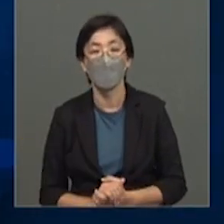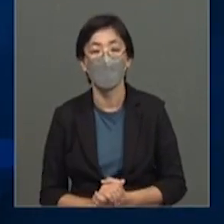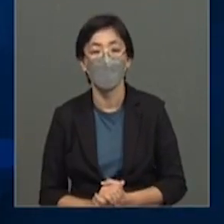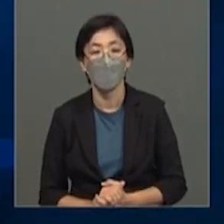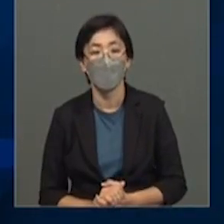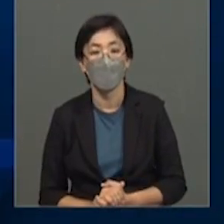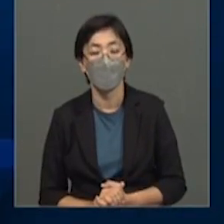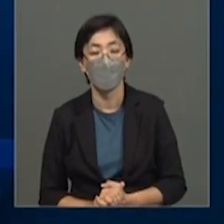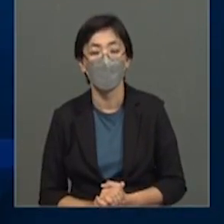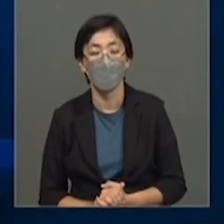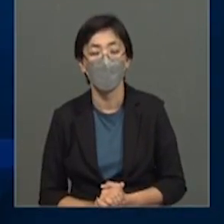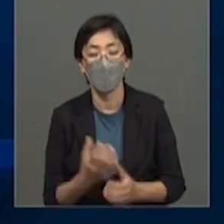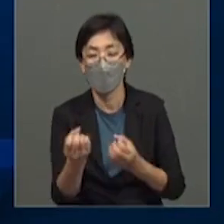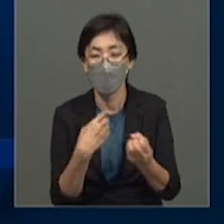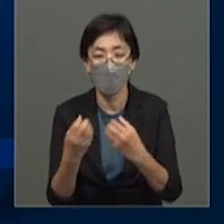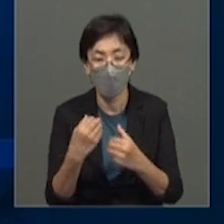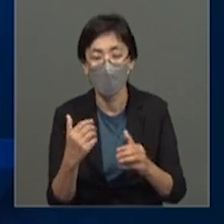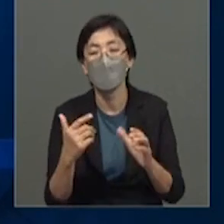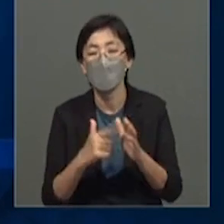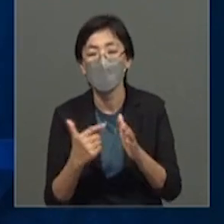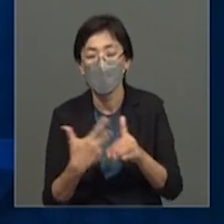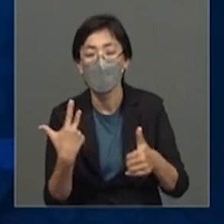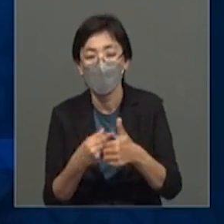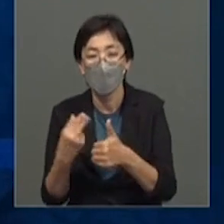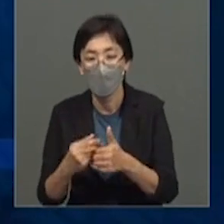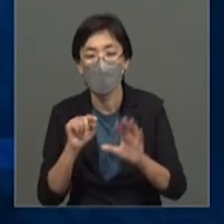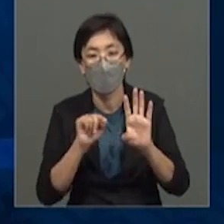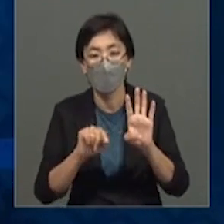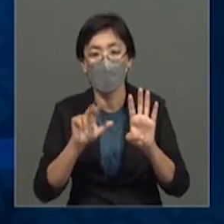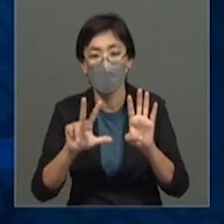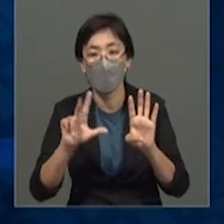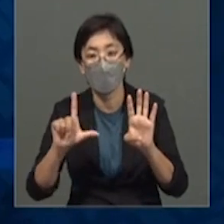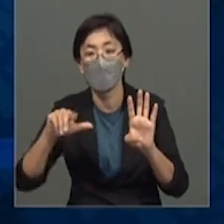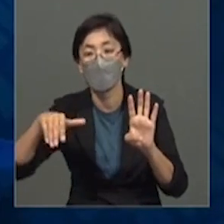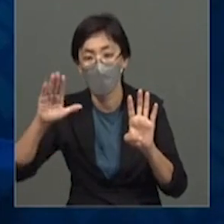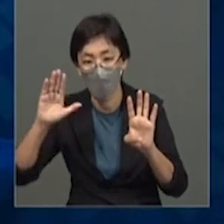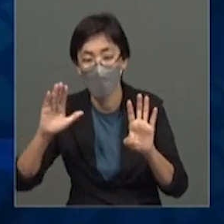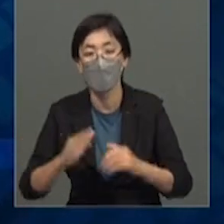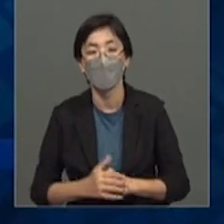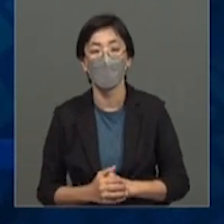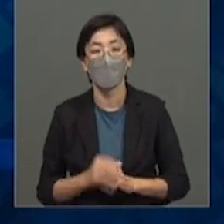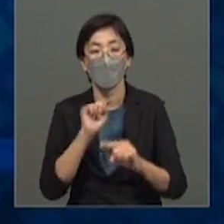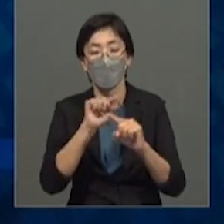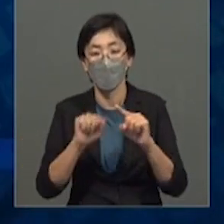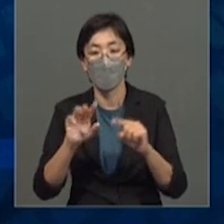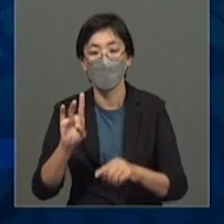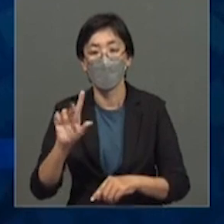ก็มีการแจ้งความประสงค์ที่จะมารับวัคซีนเนี่ย 4.3 ล้านกว่าคนก็คือคิดเป็น